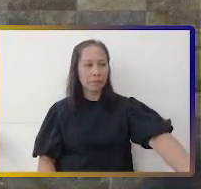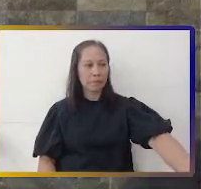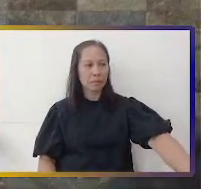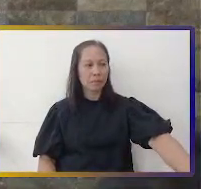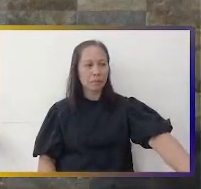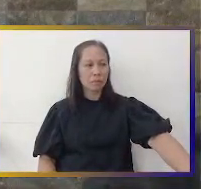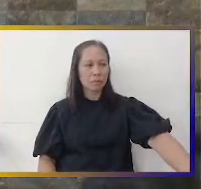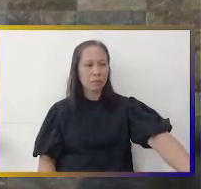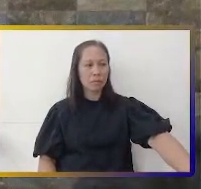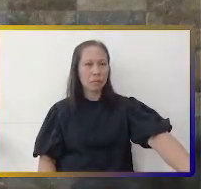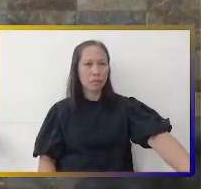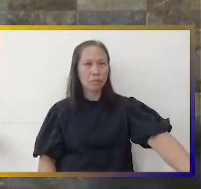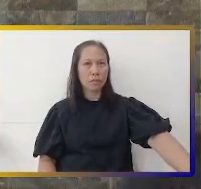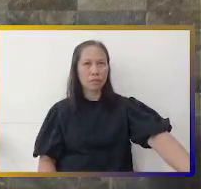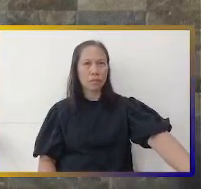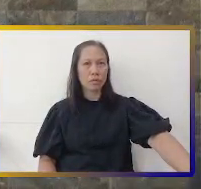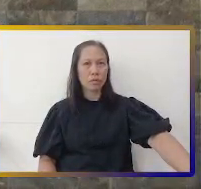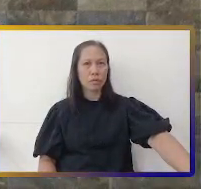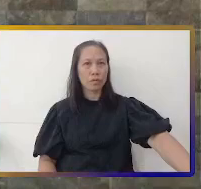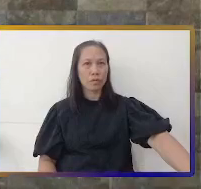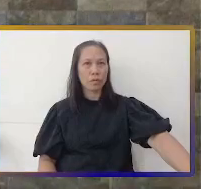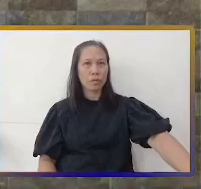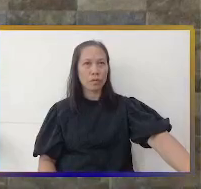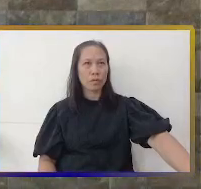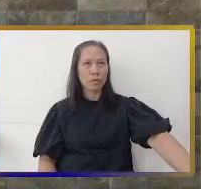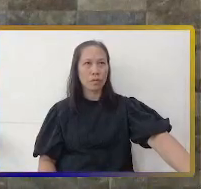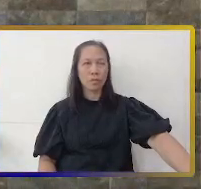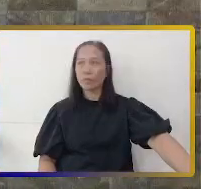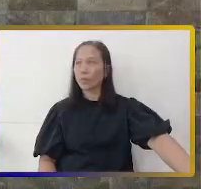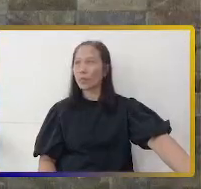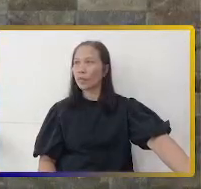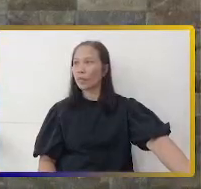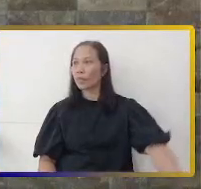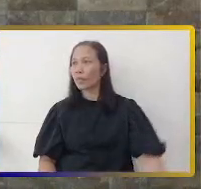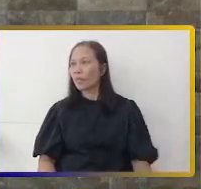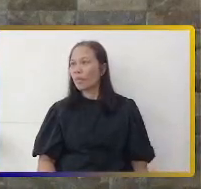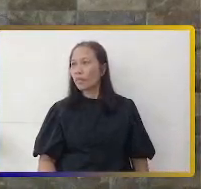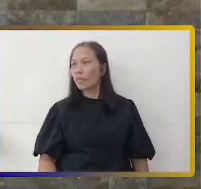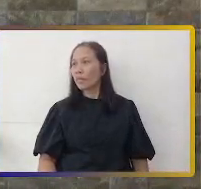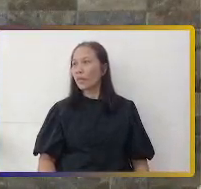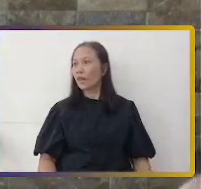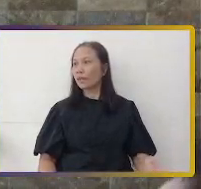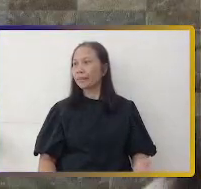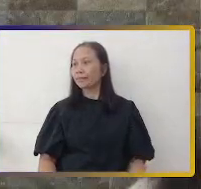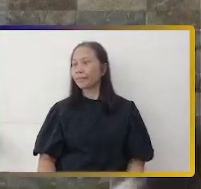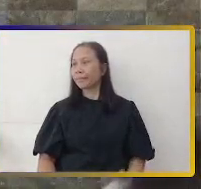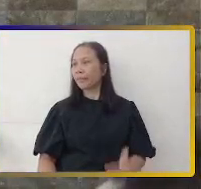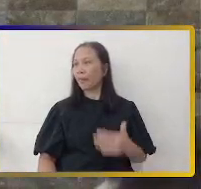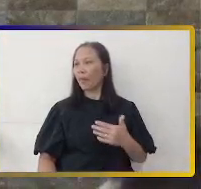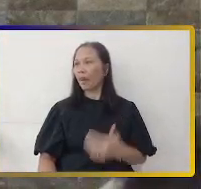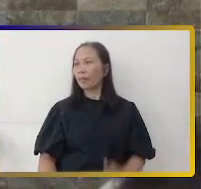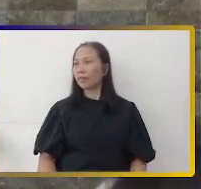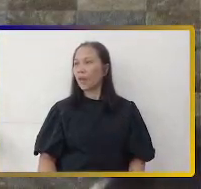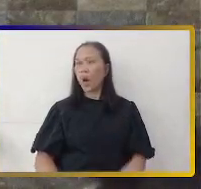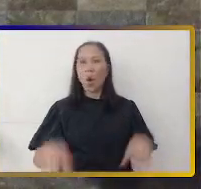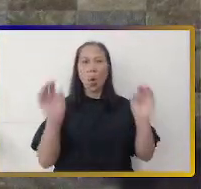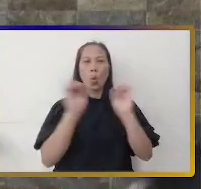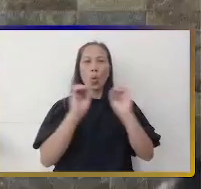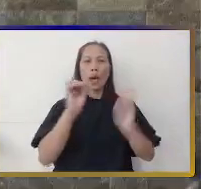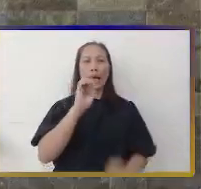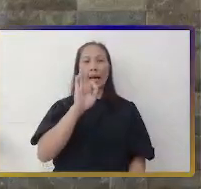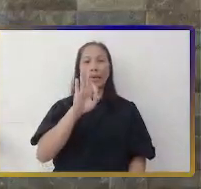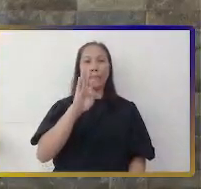sa atin pong mga screen alr pero yung sa ano sir yung sa Google meet same pa rin no All right amen